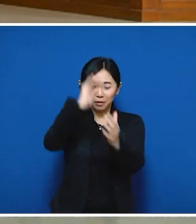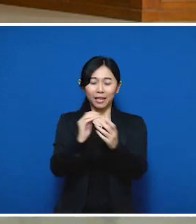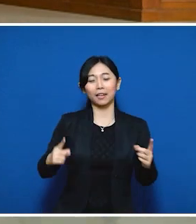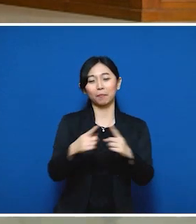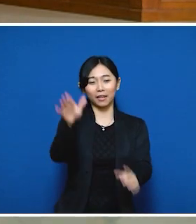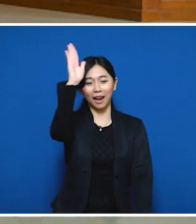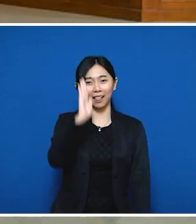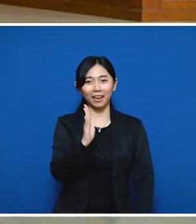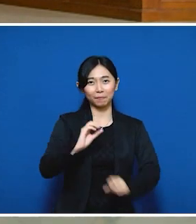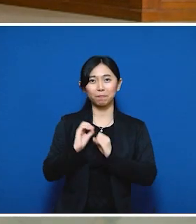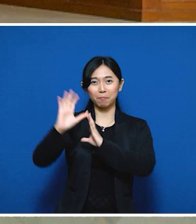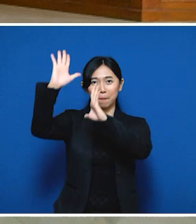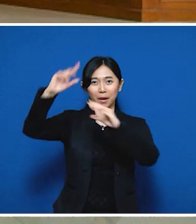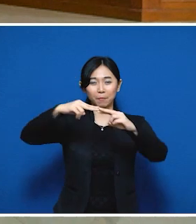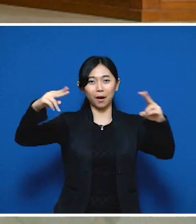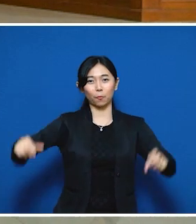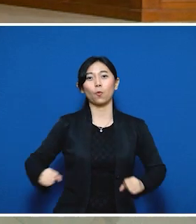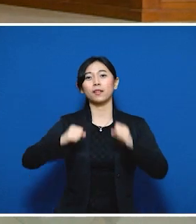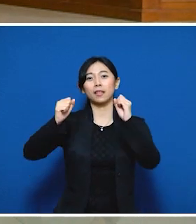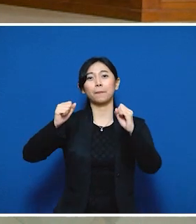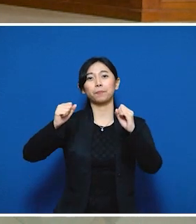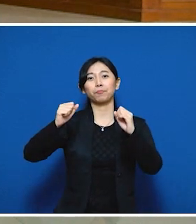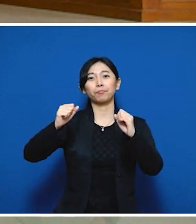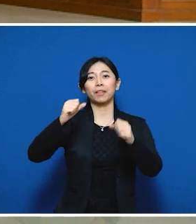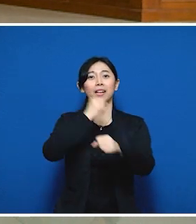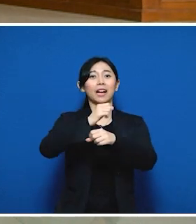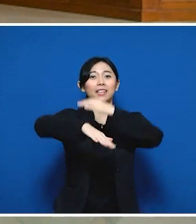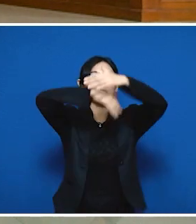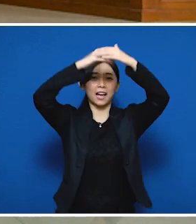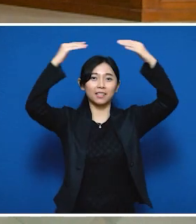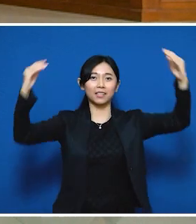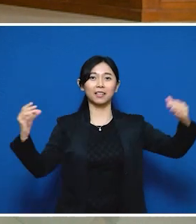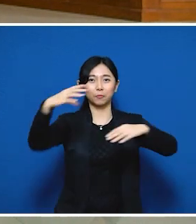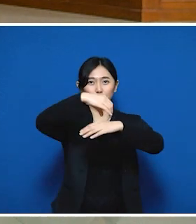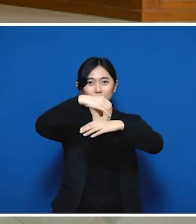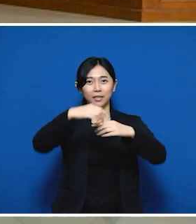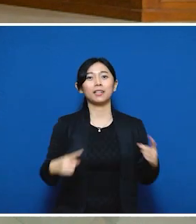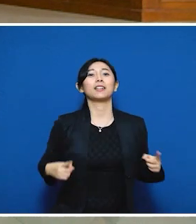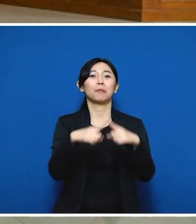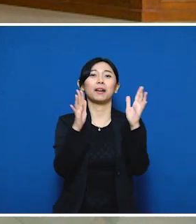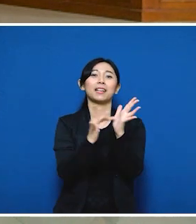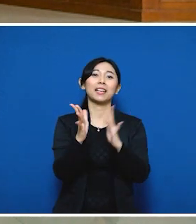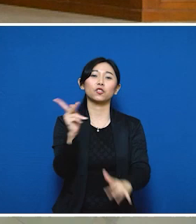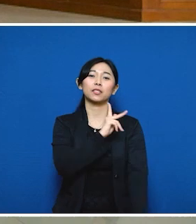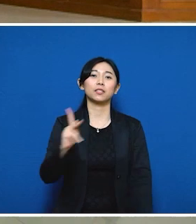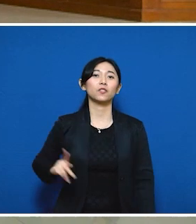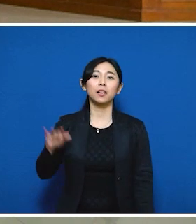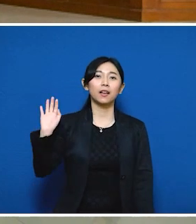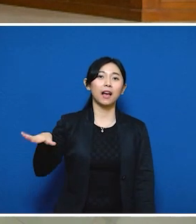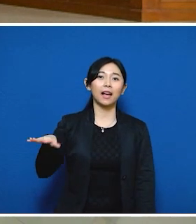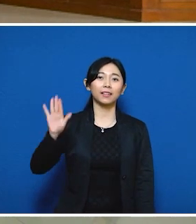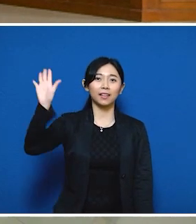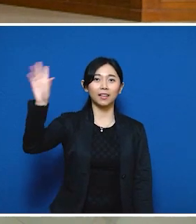percaya kepada Allah, Bapa yang Maha Kuasa, Khalik langit dan bumi, dan kepada Yesus